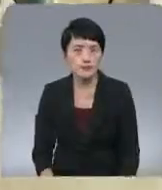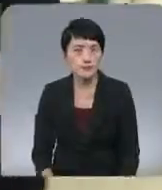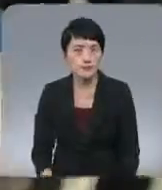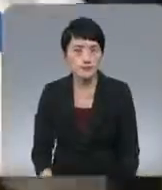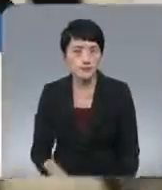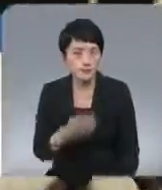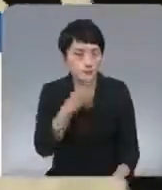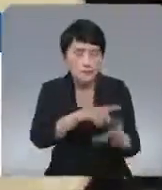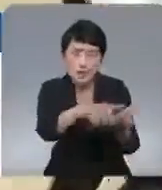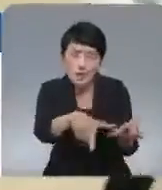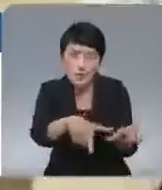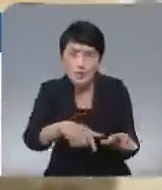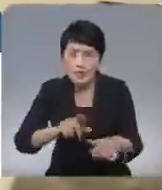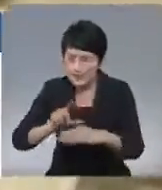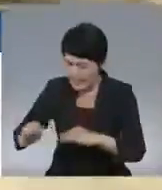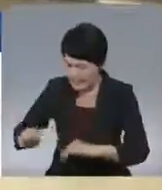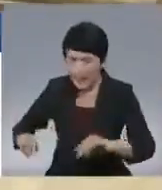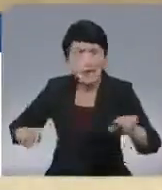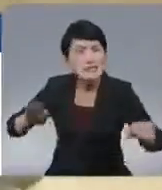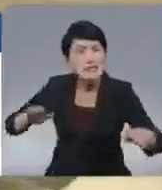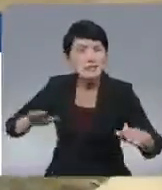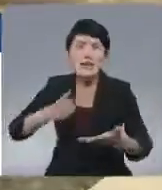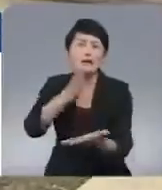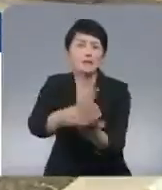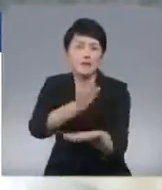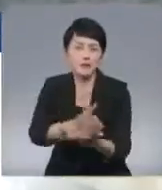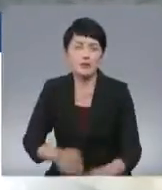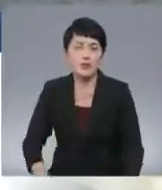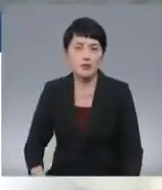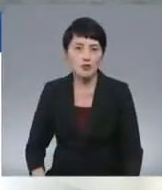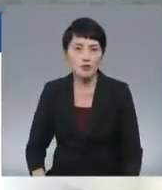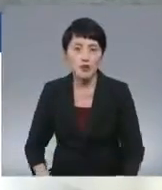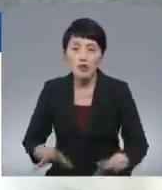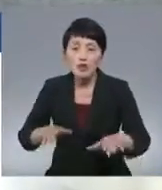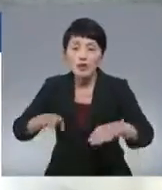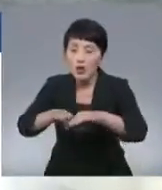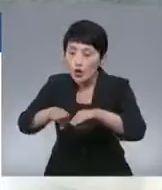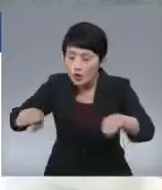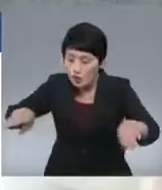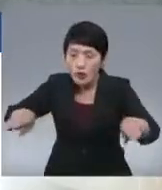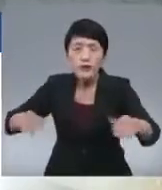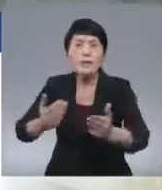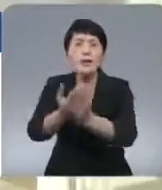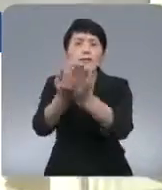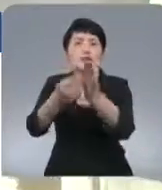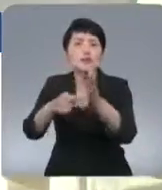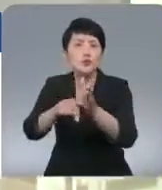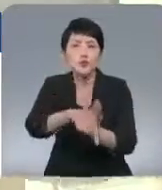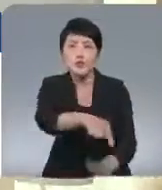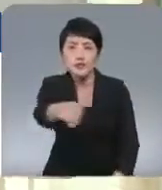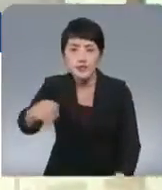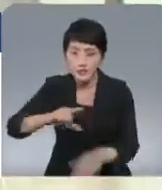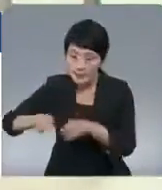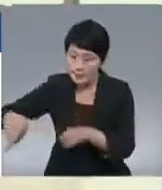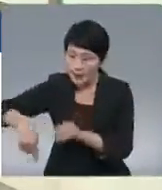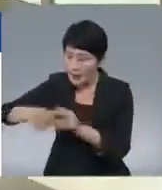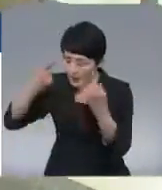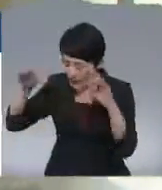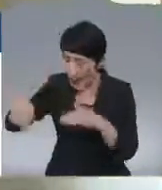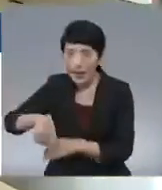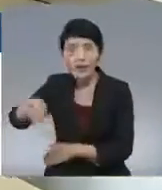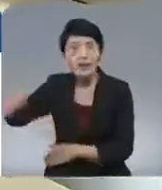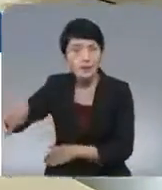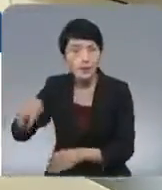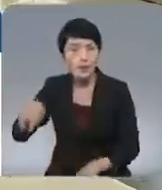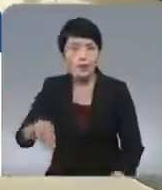700 человек в год 20 университетов я аспирантурой при них будут готовить и исключительно таких специалистов студенты